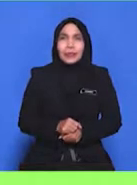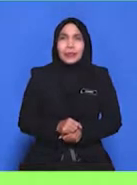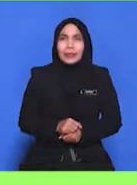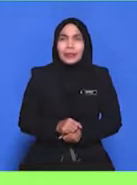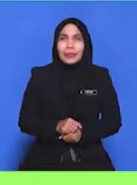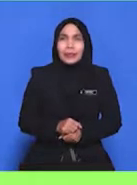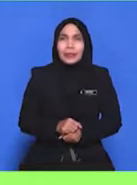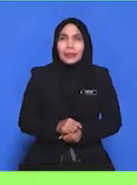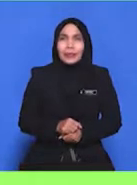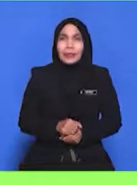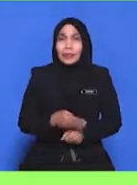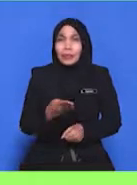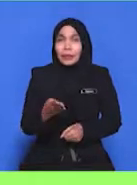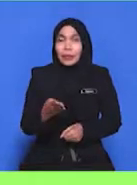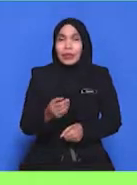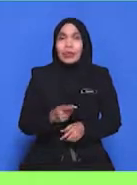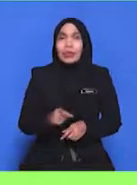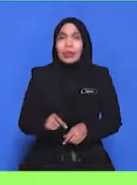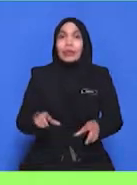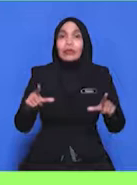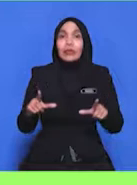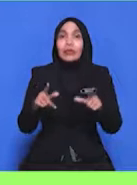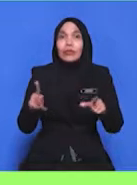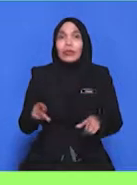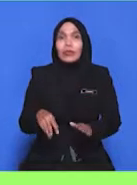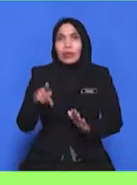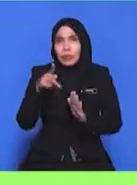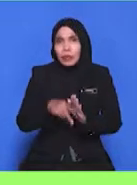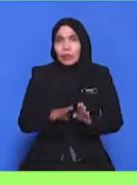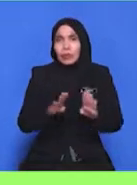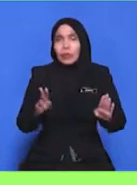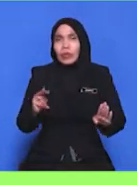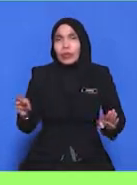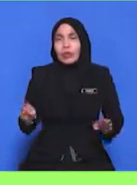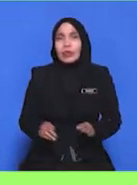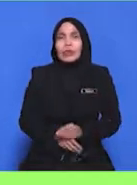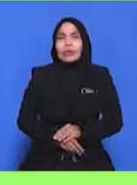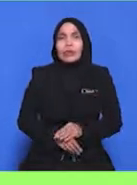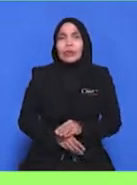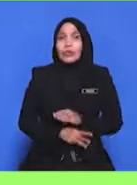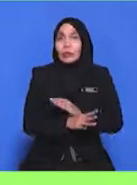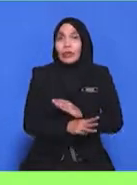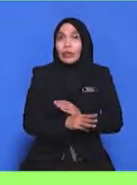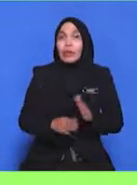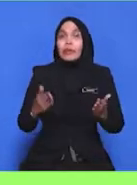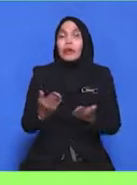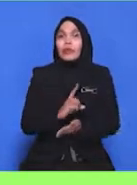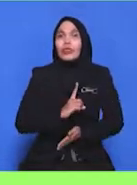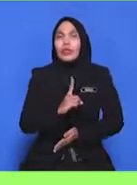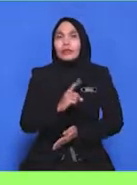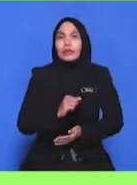terkenal. Beliau telah melakukan pembukaan wilayah baharu Islam seperti Andalus dan